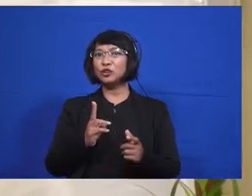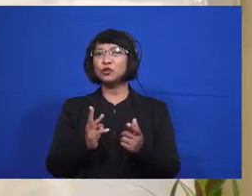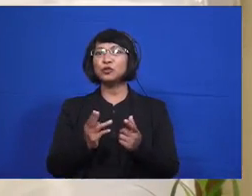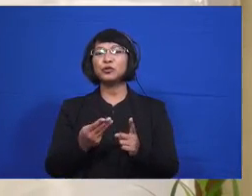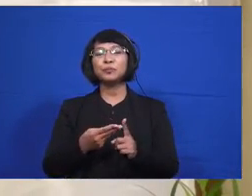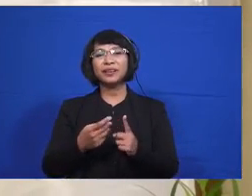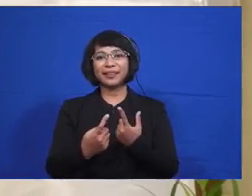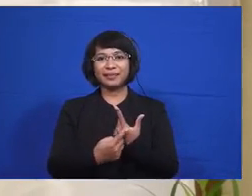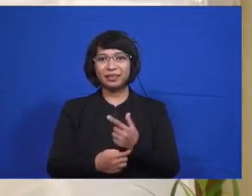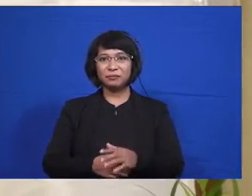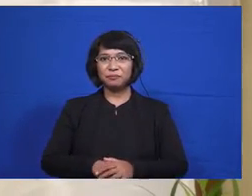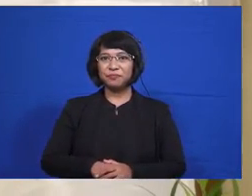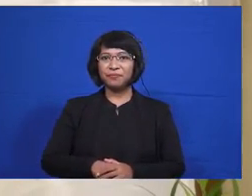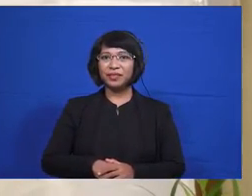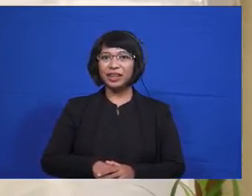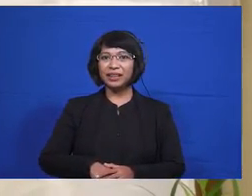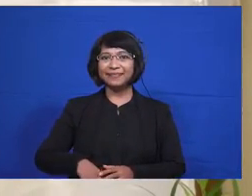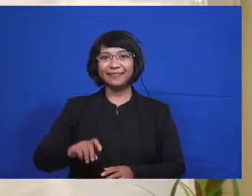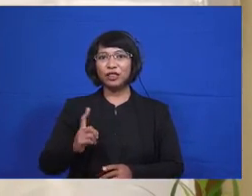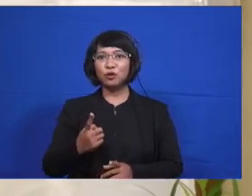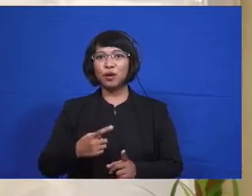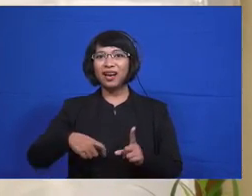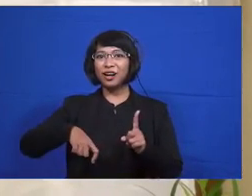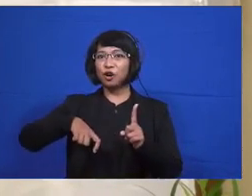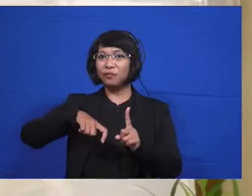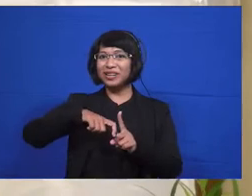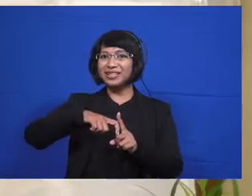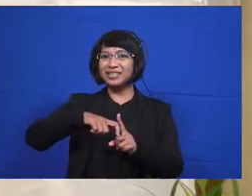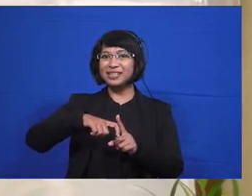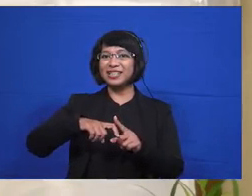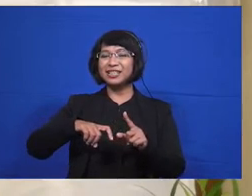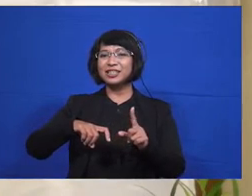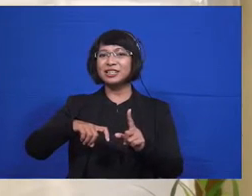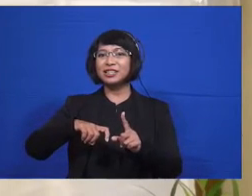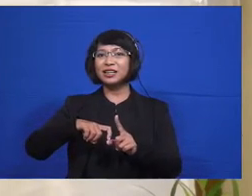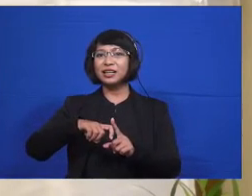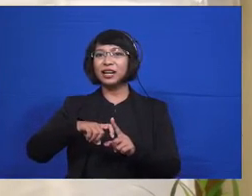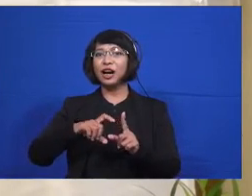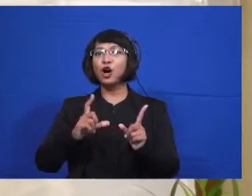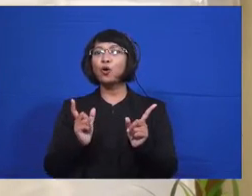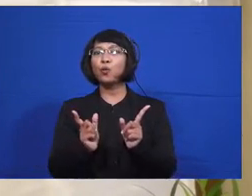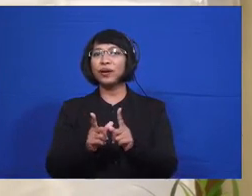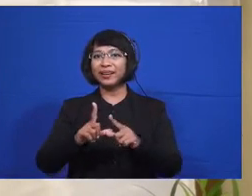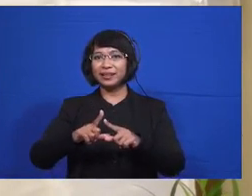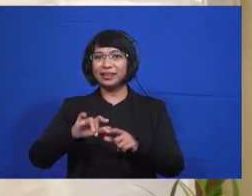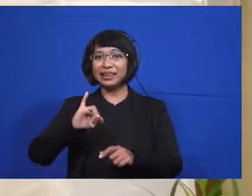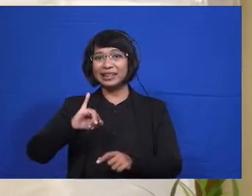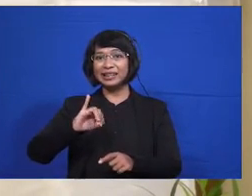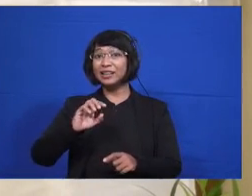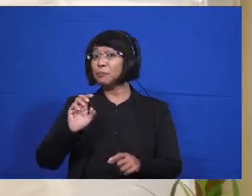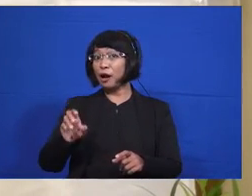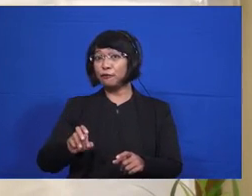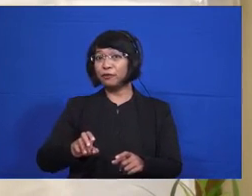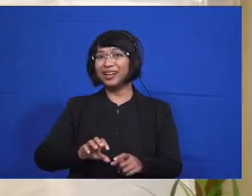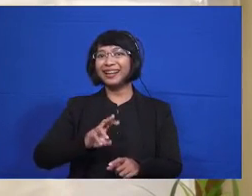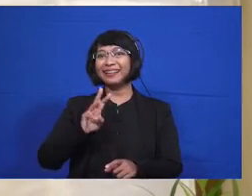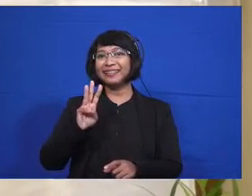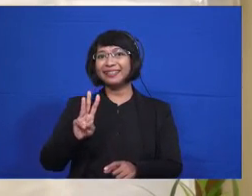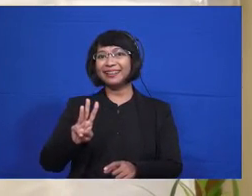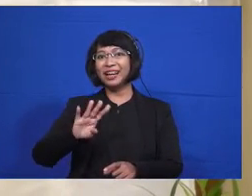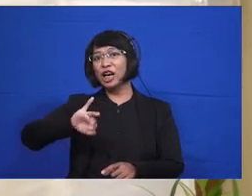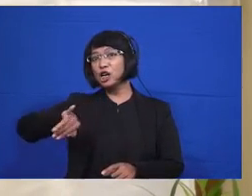Komisi Seminari Konferensi Wali Gereja. Karena tanggal 3 Juli besok sebenarnya mau